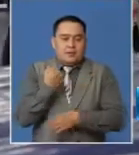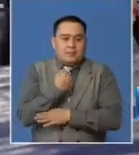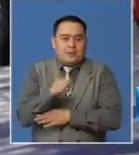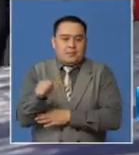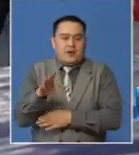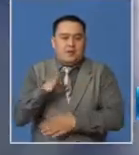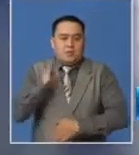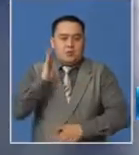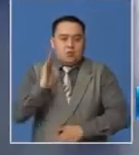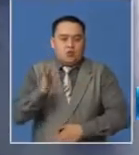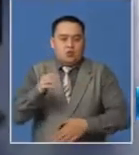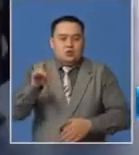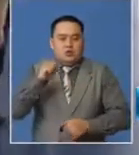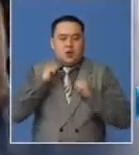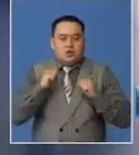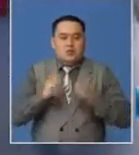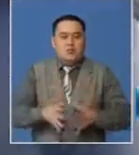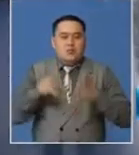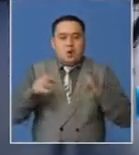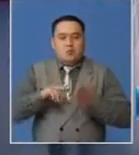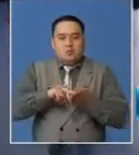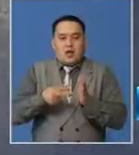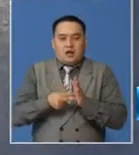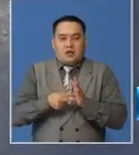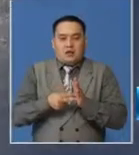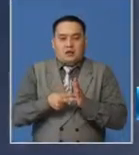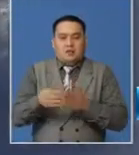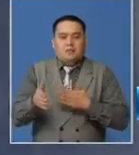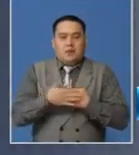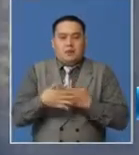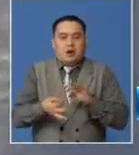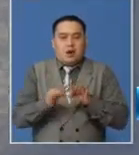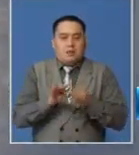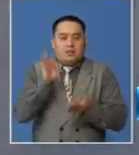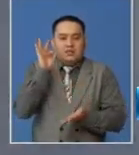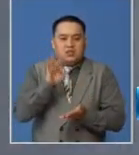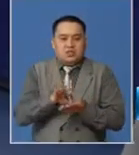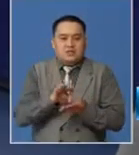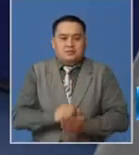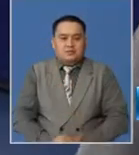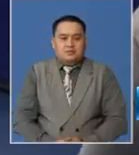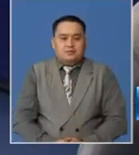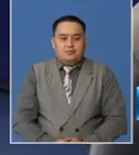борьбе. На будущее спортсменки строят еще более масштабные планы и ставят перед собой олимпийские цели.